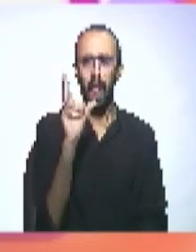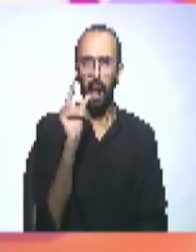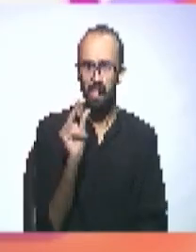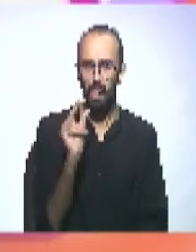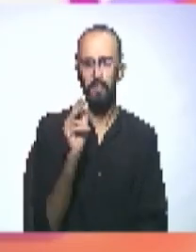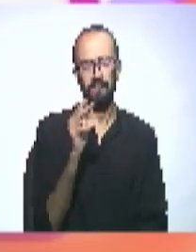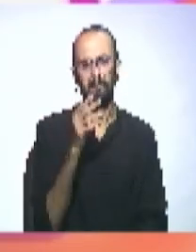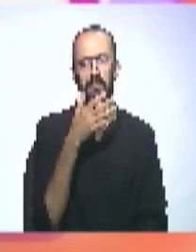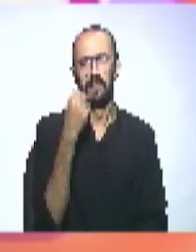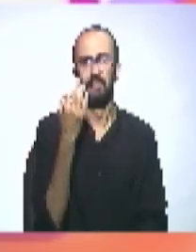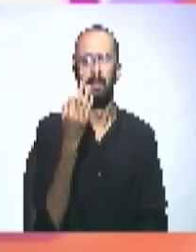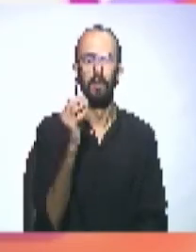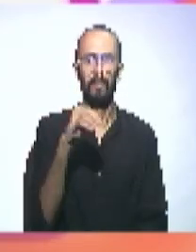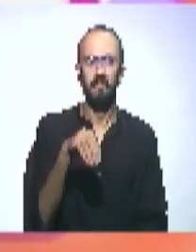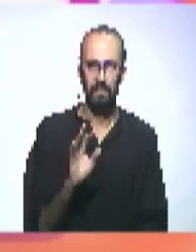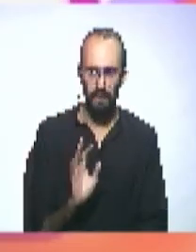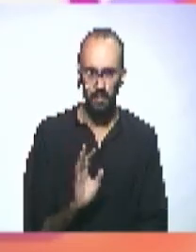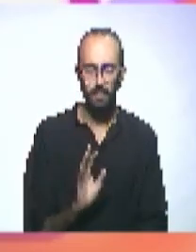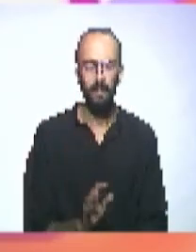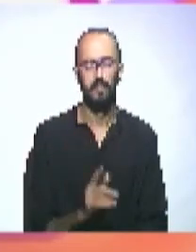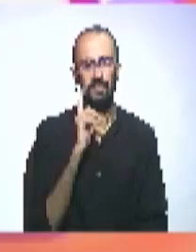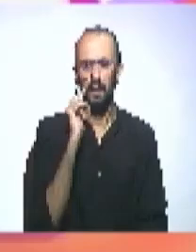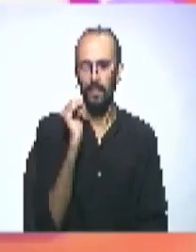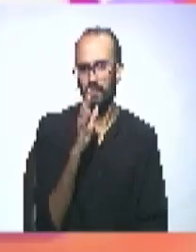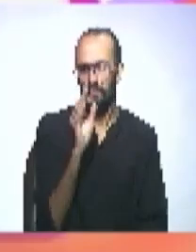يعني واحدتين بس.